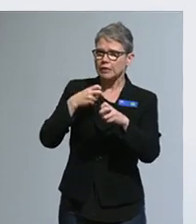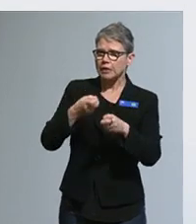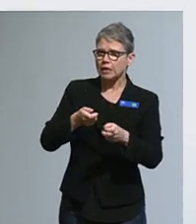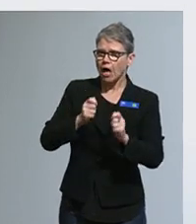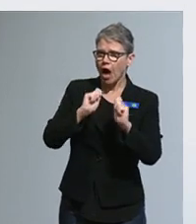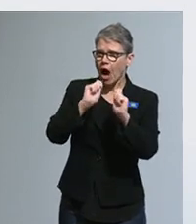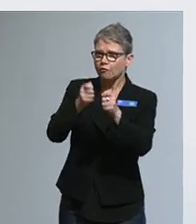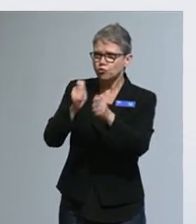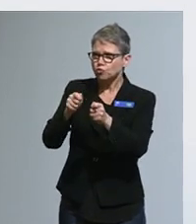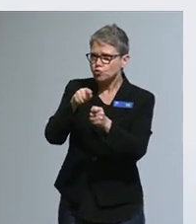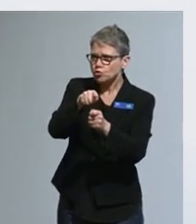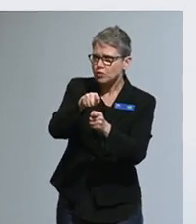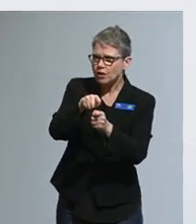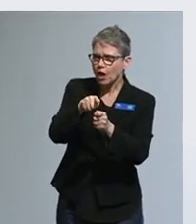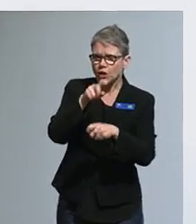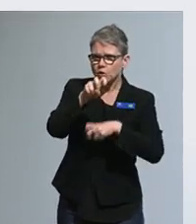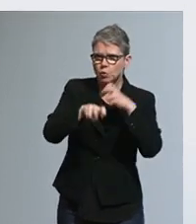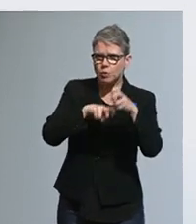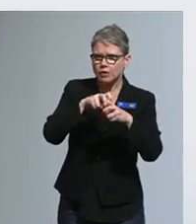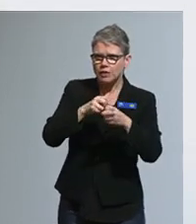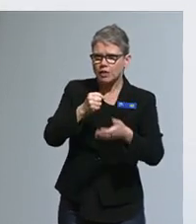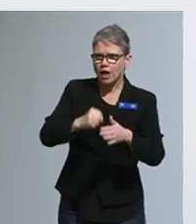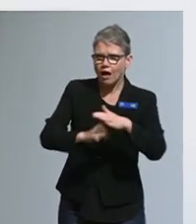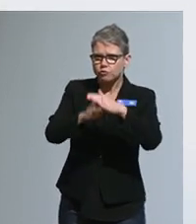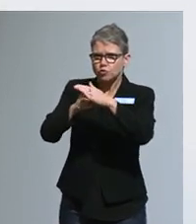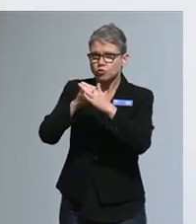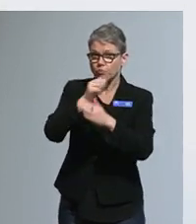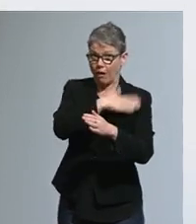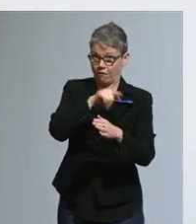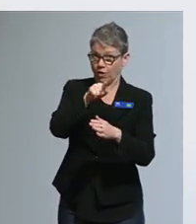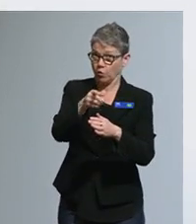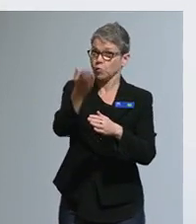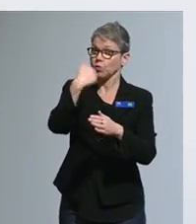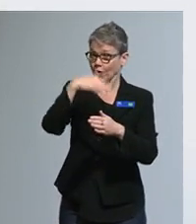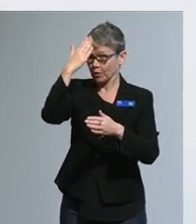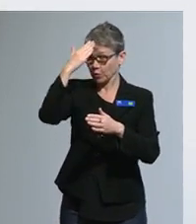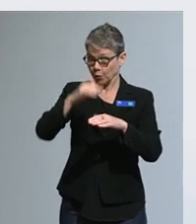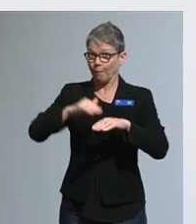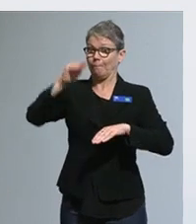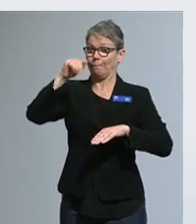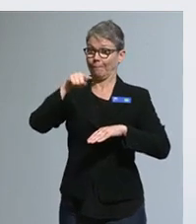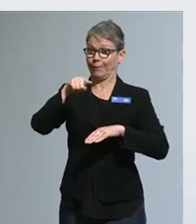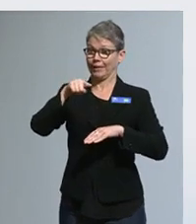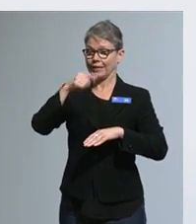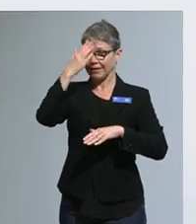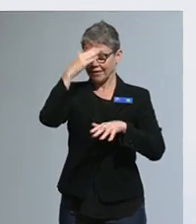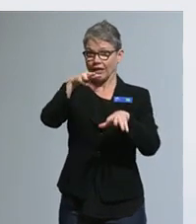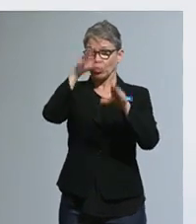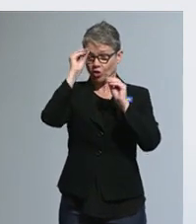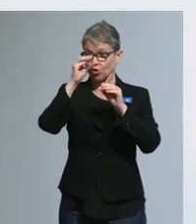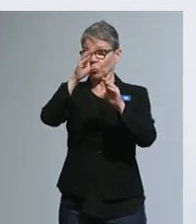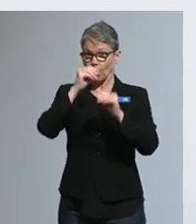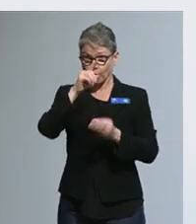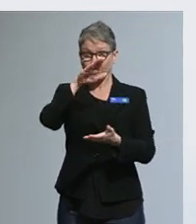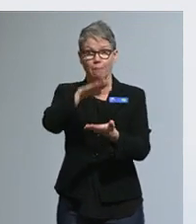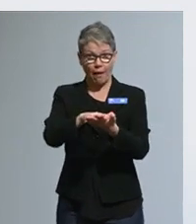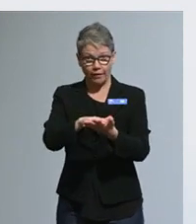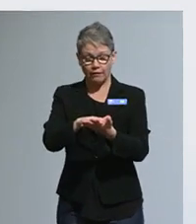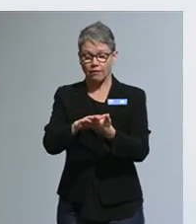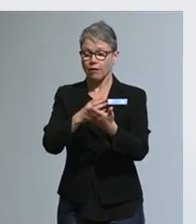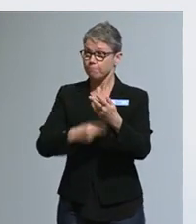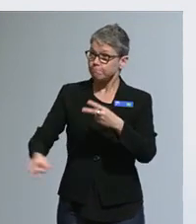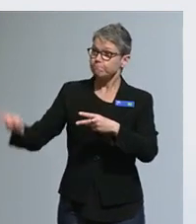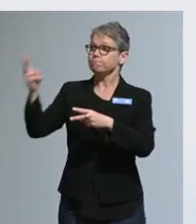enemmän ja enemmän tutummaksi kaikille näitä avustuksia anomille, koska sieltä sitä tietoa saa, ja kun me pystytään niitä vielä